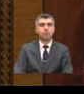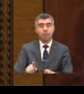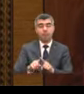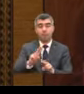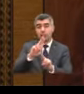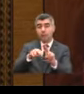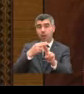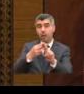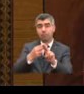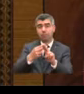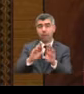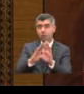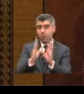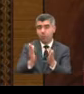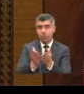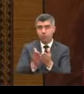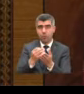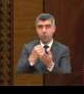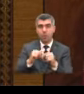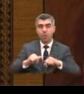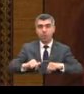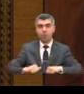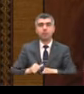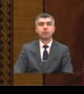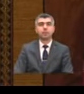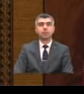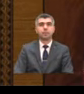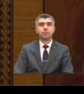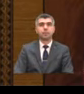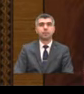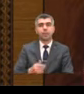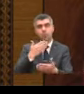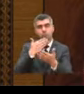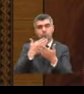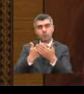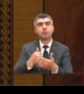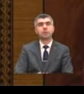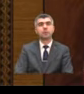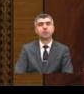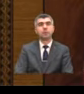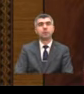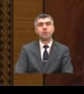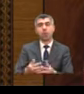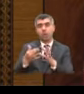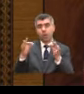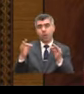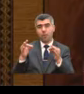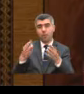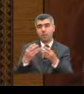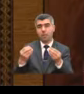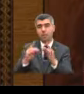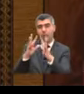اللي تقدمت بها السيدة الوزيرة مشكورة واللي أعطت فيها واحد مجموعة ديال